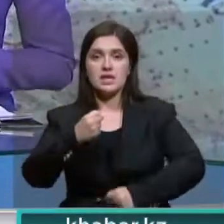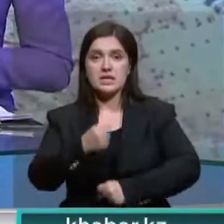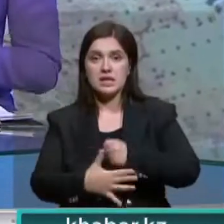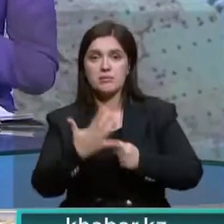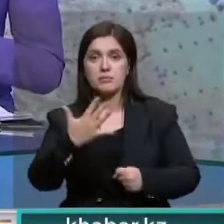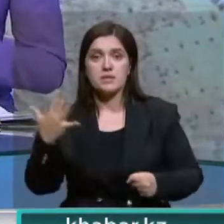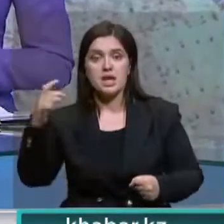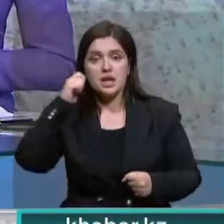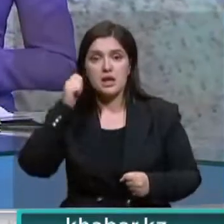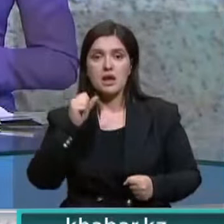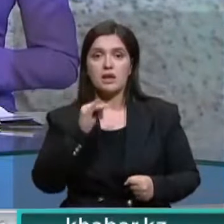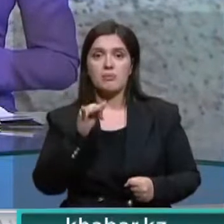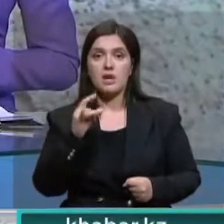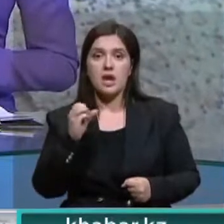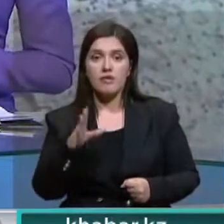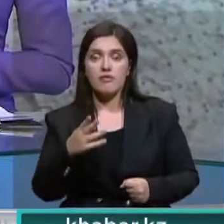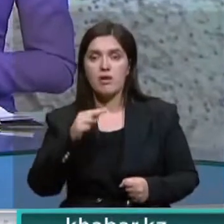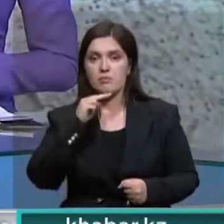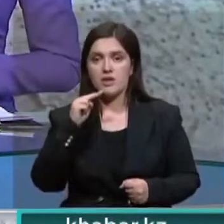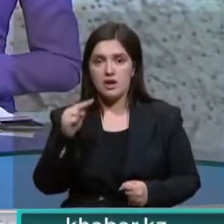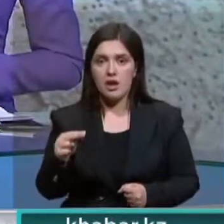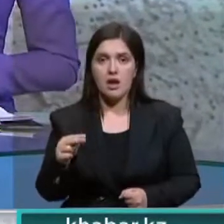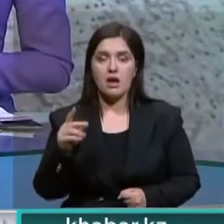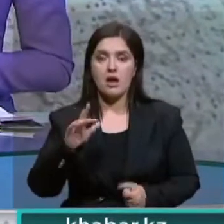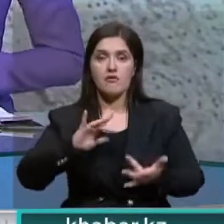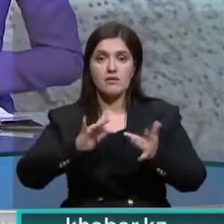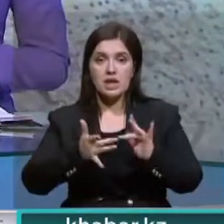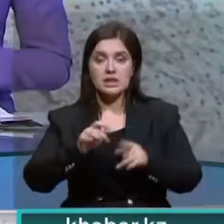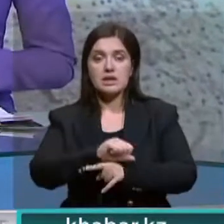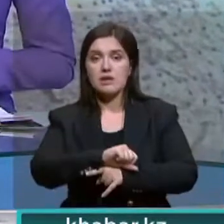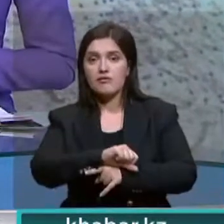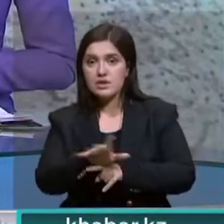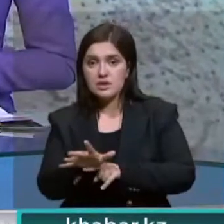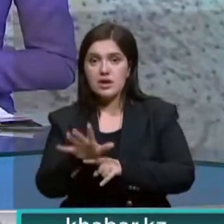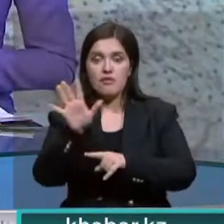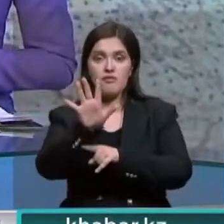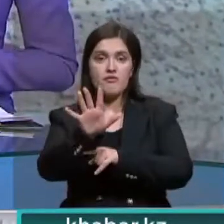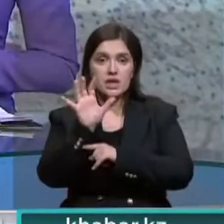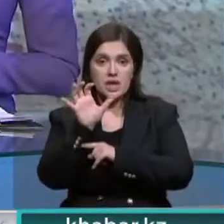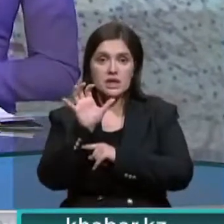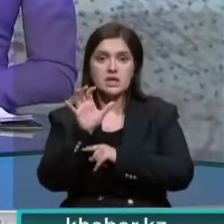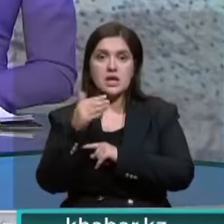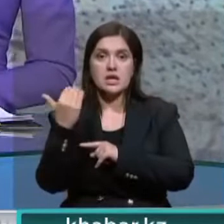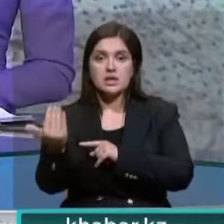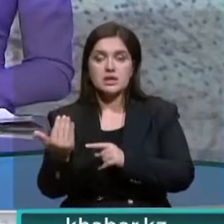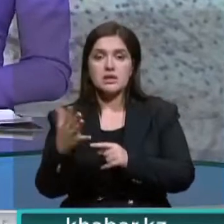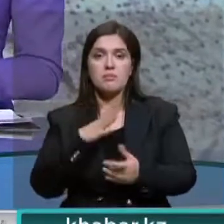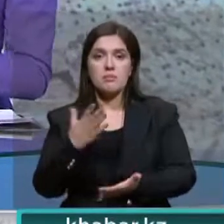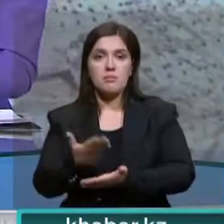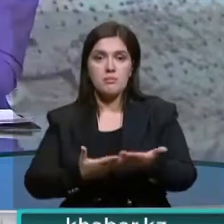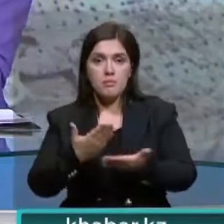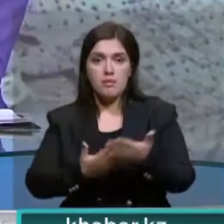На 55-летнего Асхата Ибраева руководство обратило внимание после того, как в соцсетях появилась резонансная фотография. С ним